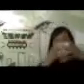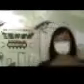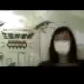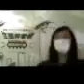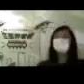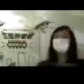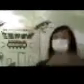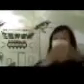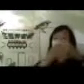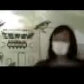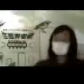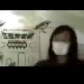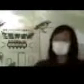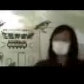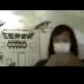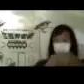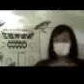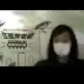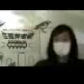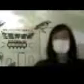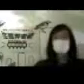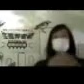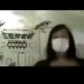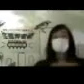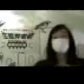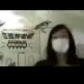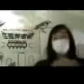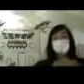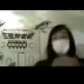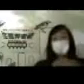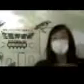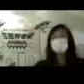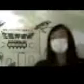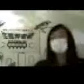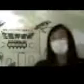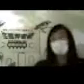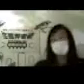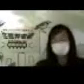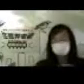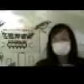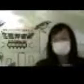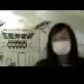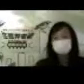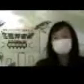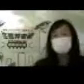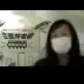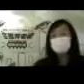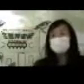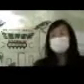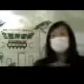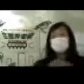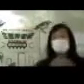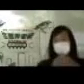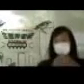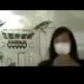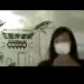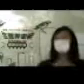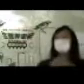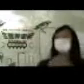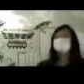應該會見到一棵好普通嘅一棵樹啦。咁呢棵樹咧係一棵秋風樹嚟嘅。咁咧